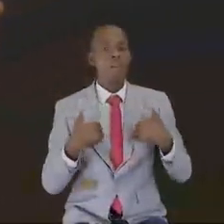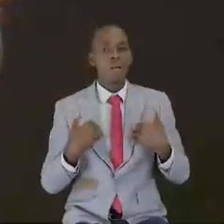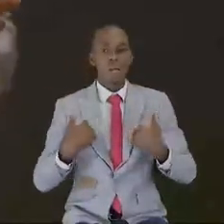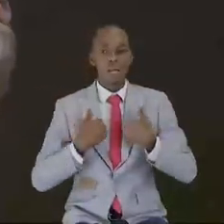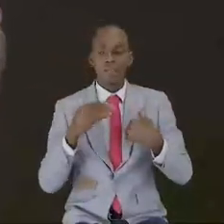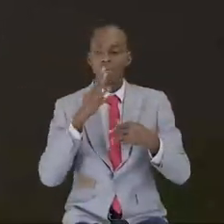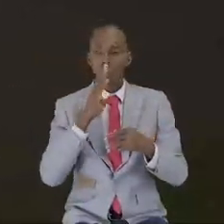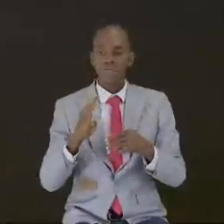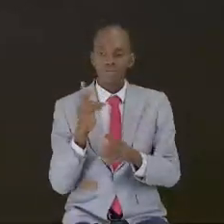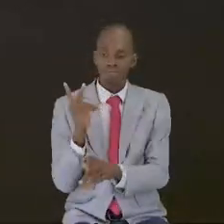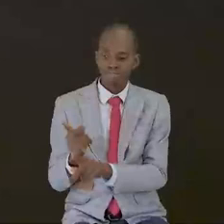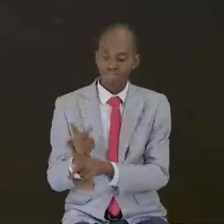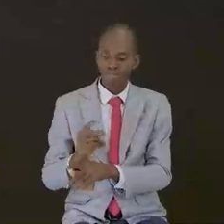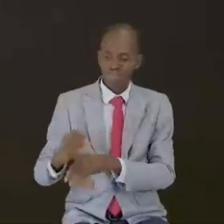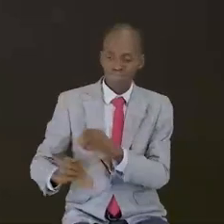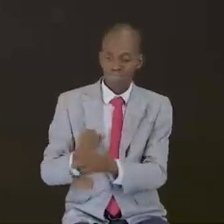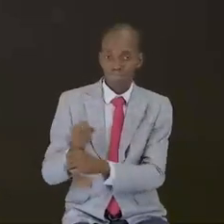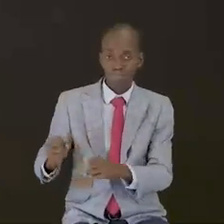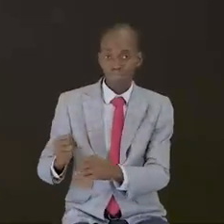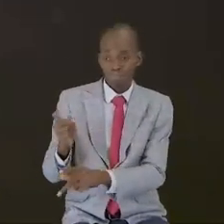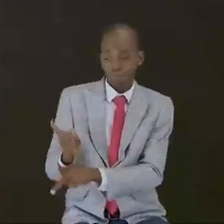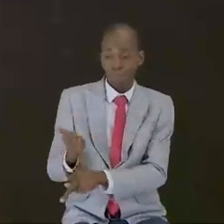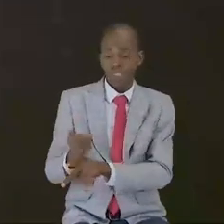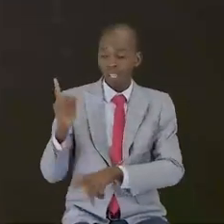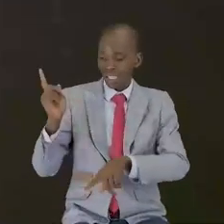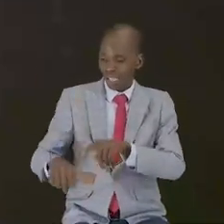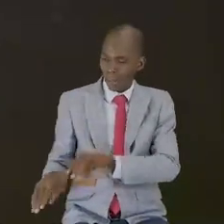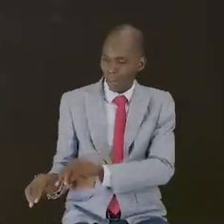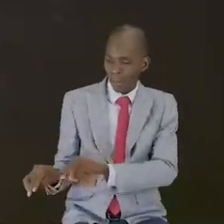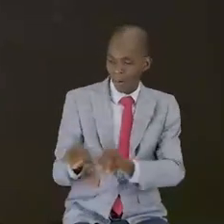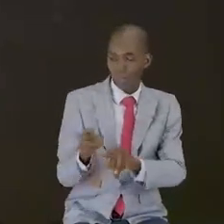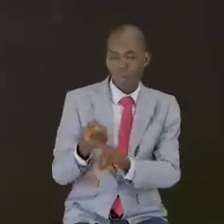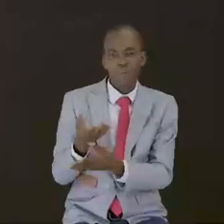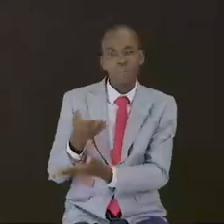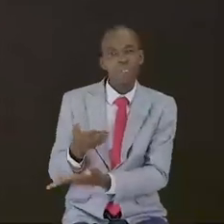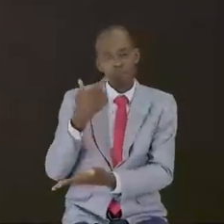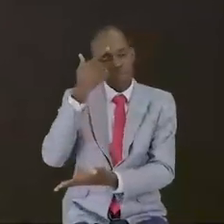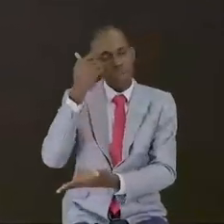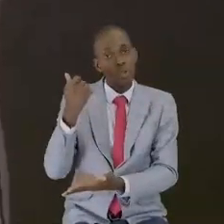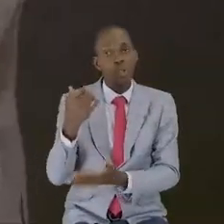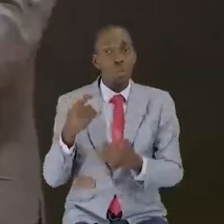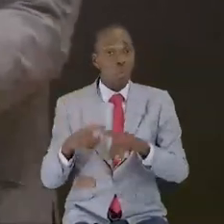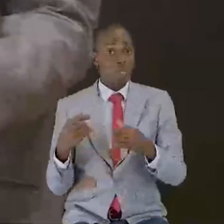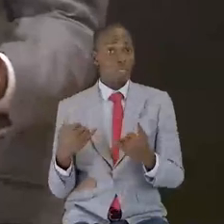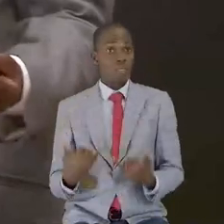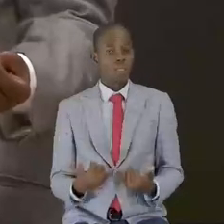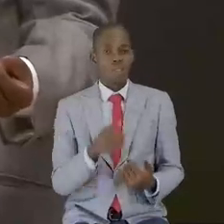lié et qui n'arrivait plus à quitter là où il est attaché. Maintenant, tu viens